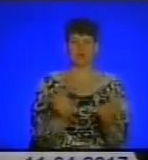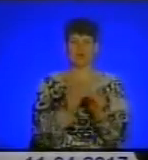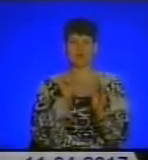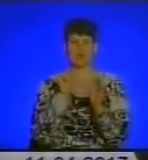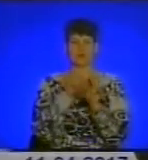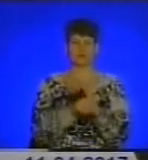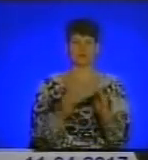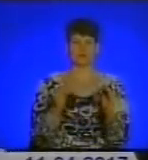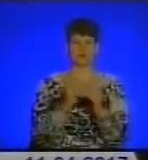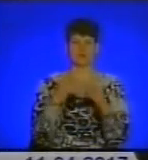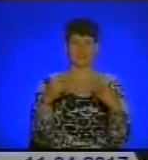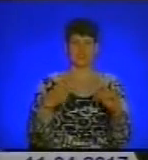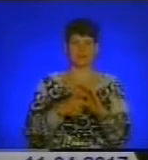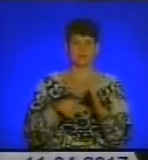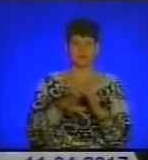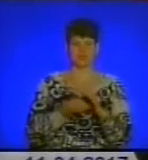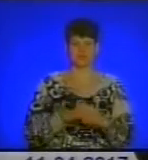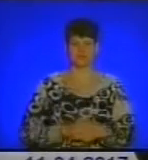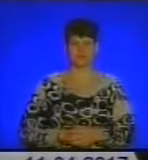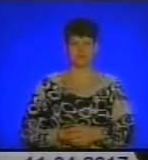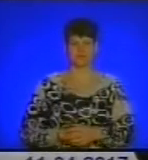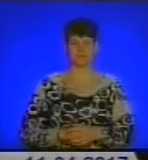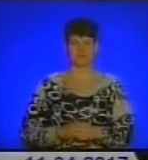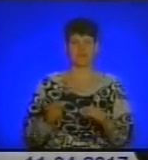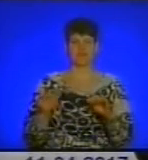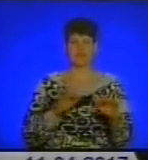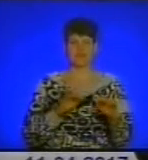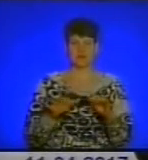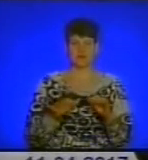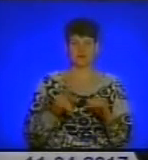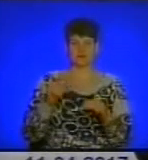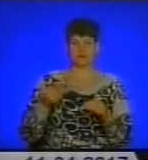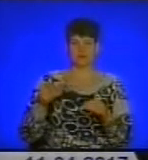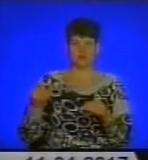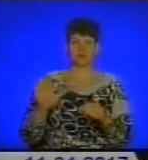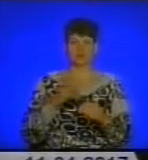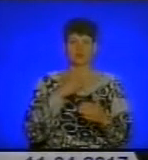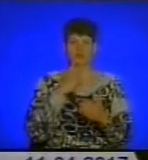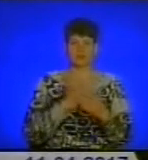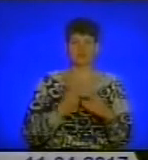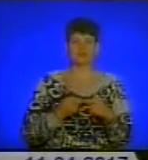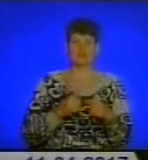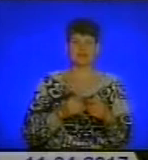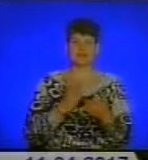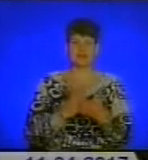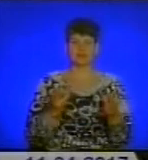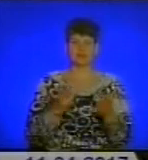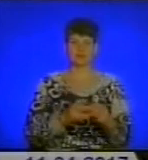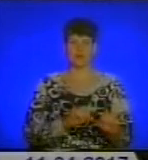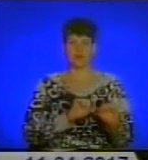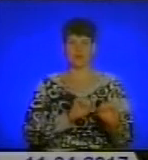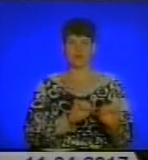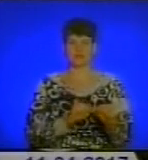проникненням у житло, інше приміщення чи сховище». Діях потерпілий буду бачити, що це є необхідна оборона і